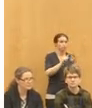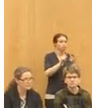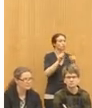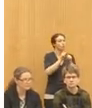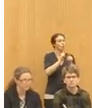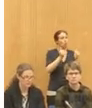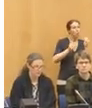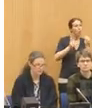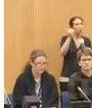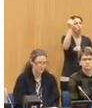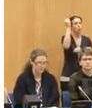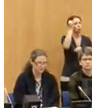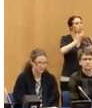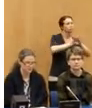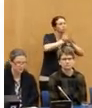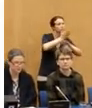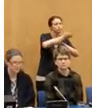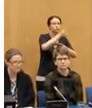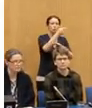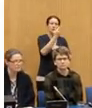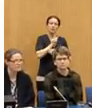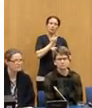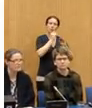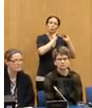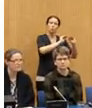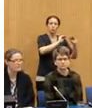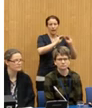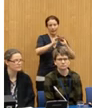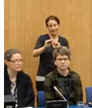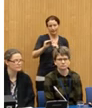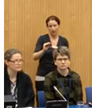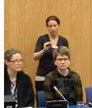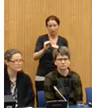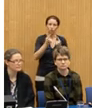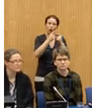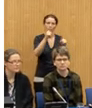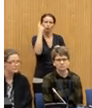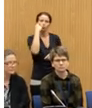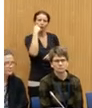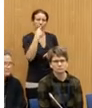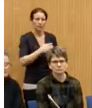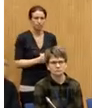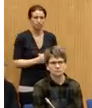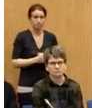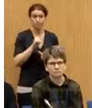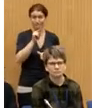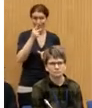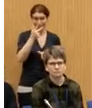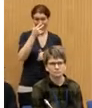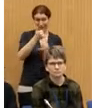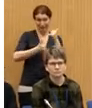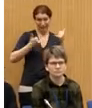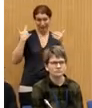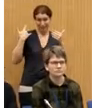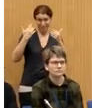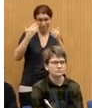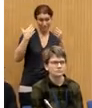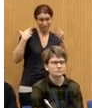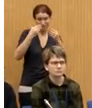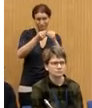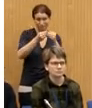erste Seminare für Studierende. Das bedeutet, in diesen 3 Jahren erlebt man sowohl Theorie als auch